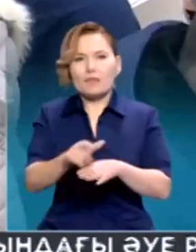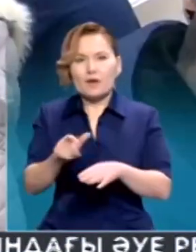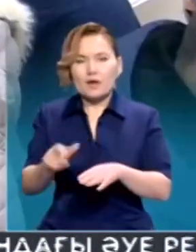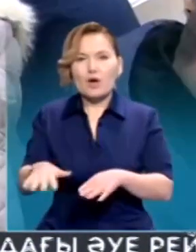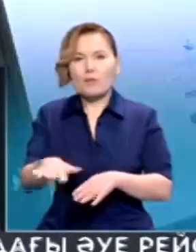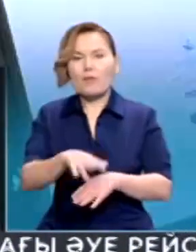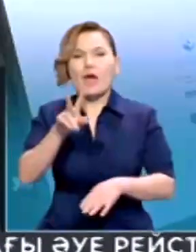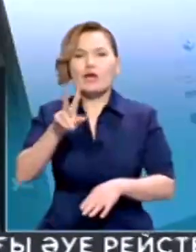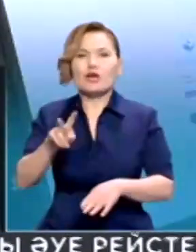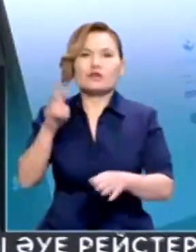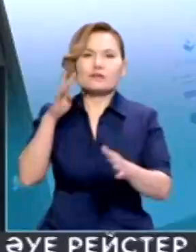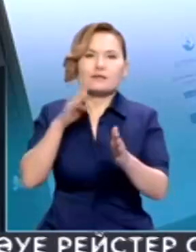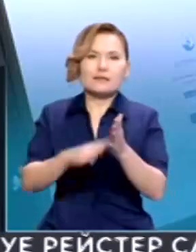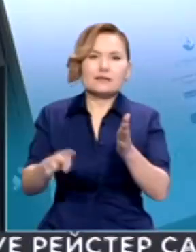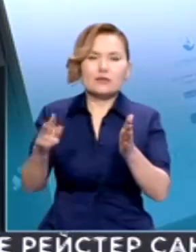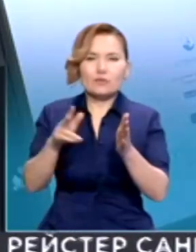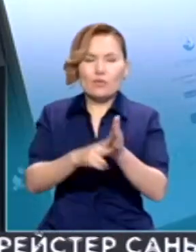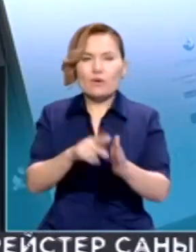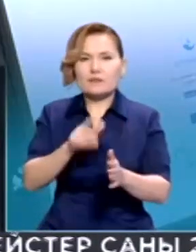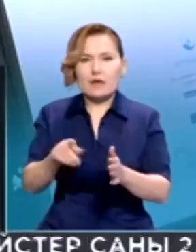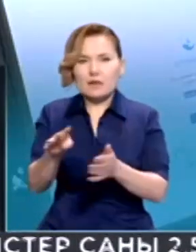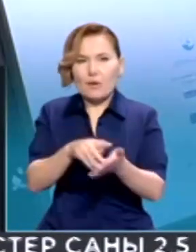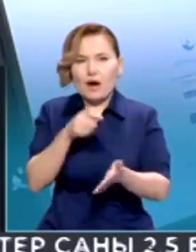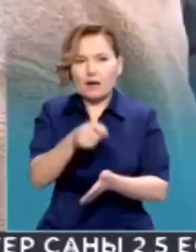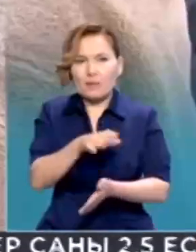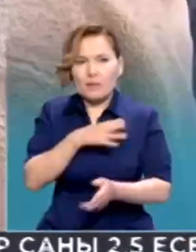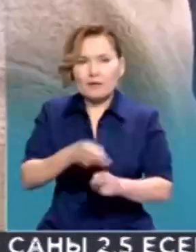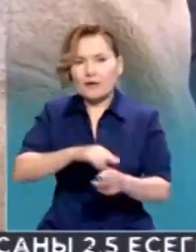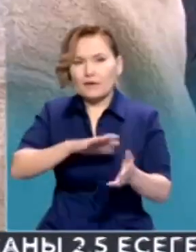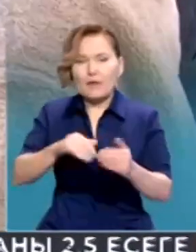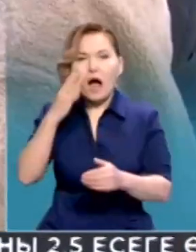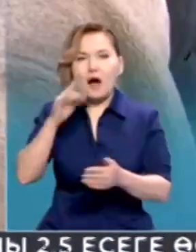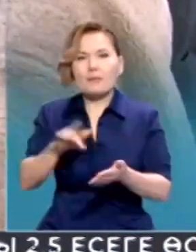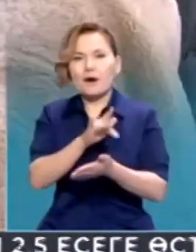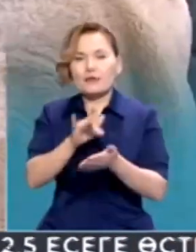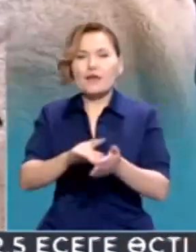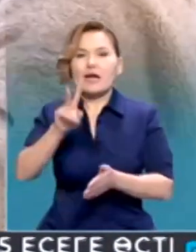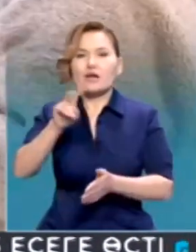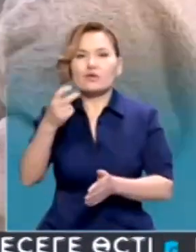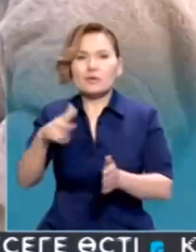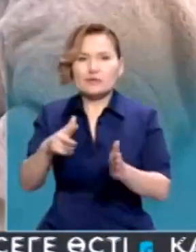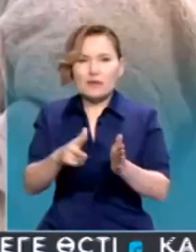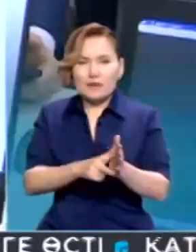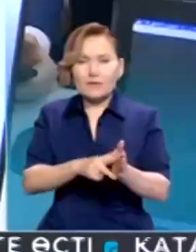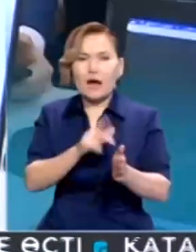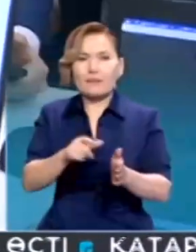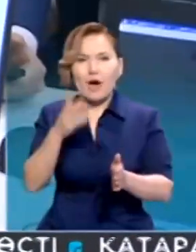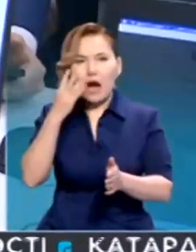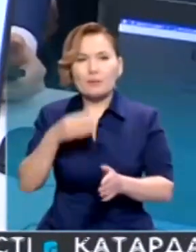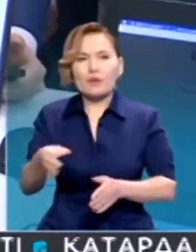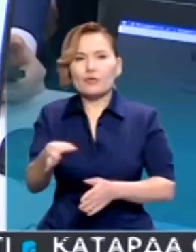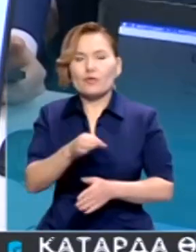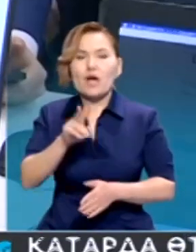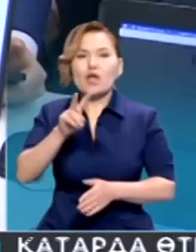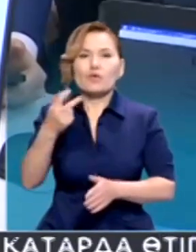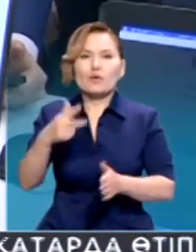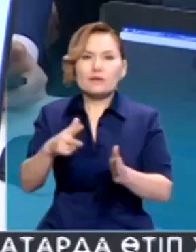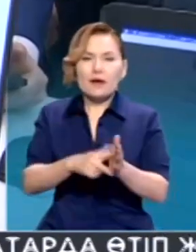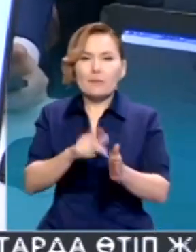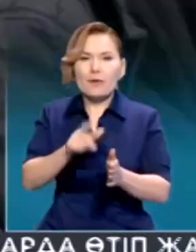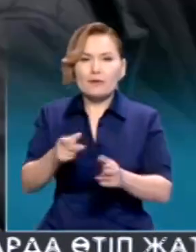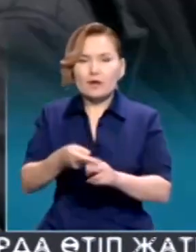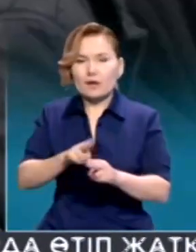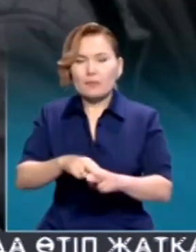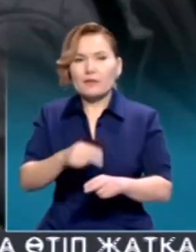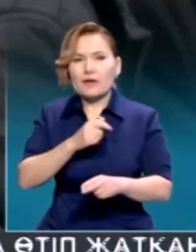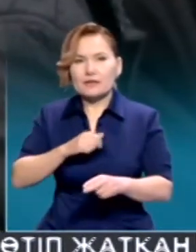Өңірден 289 адам арыз тастаған. Одан кейін Алматыдан 238, Алматы облысынан да 238 адам